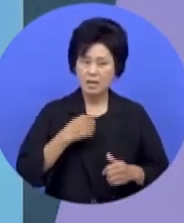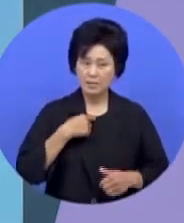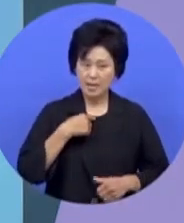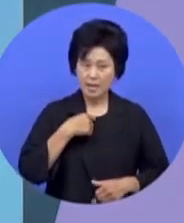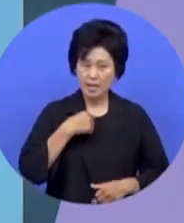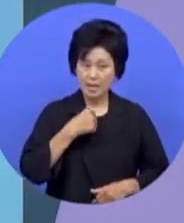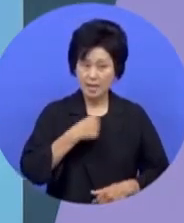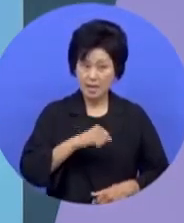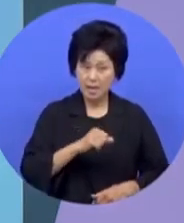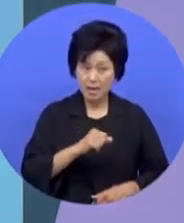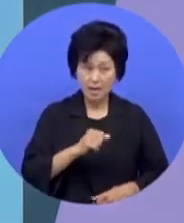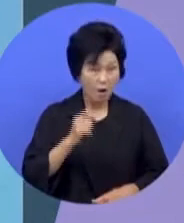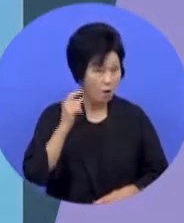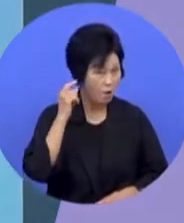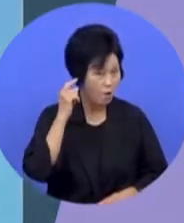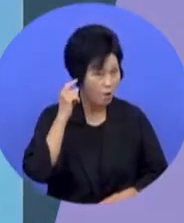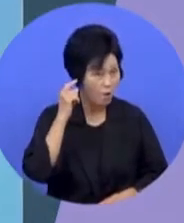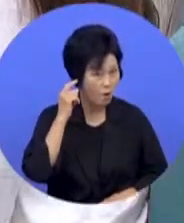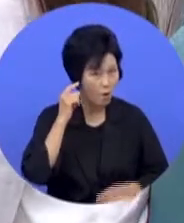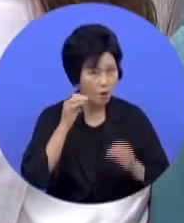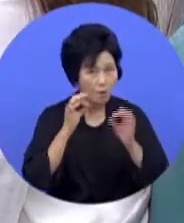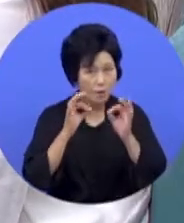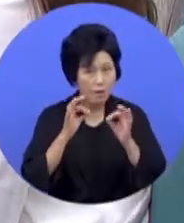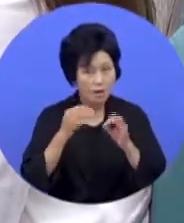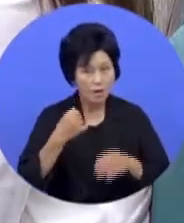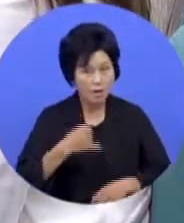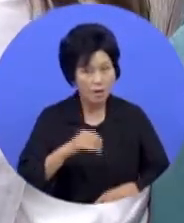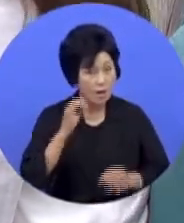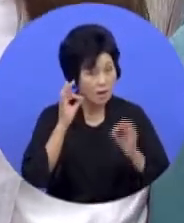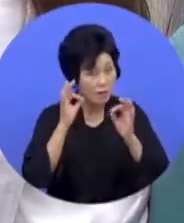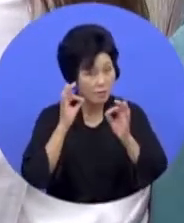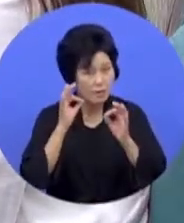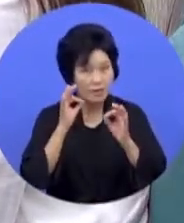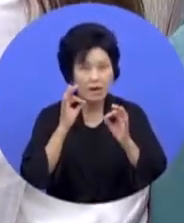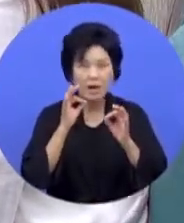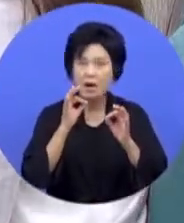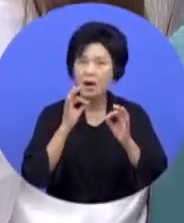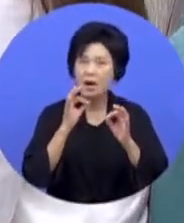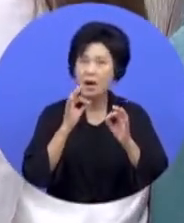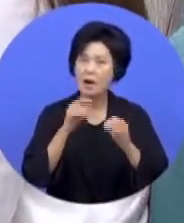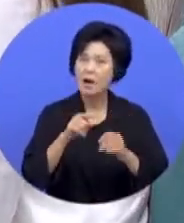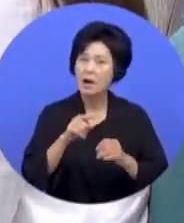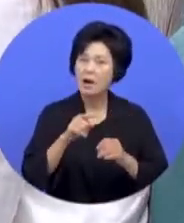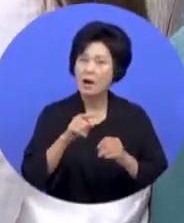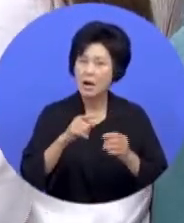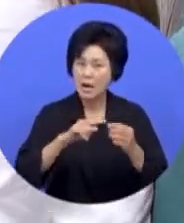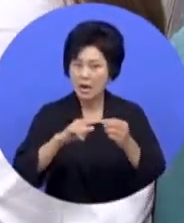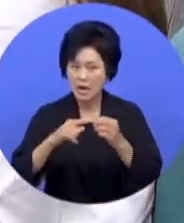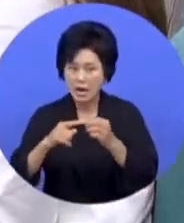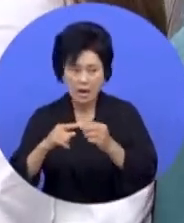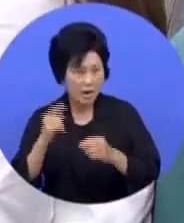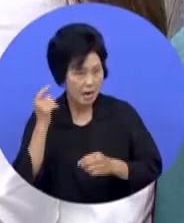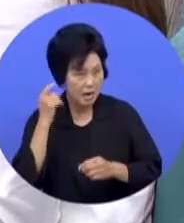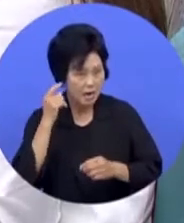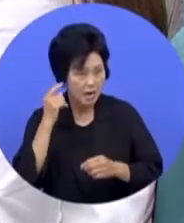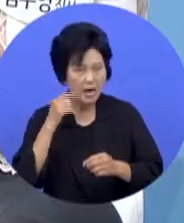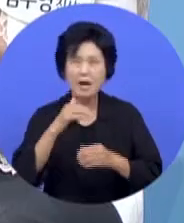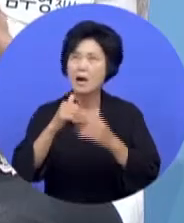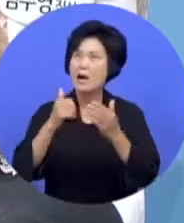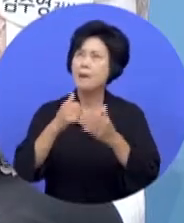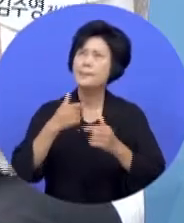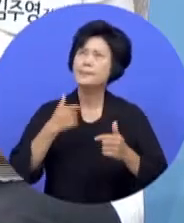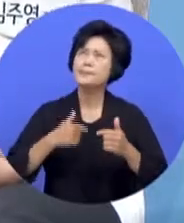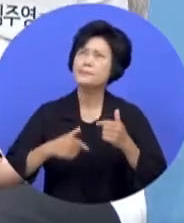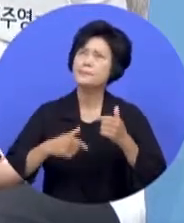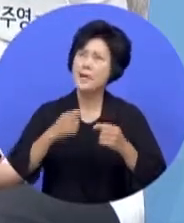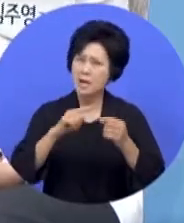내용 같다라는 생각이 들었다는 거예요. 근데 그 친구한테 얘기는 안 하고? 네, 못 하고요. 근데 그 아이가 저와 그때 그래서